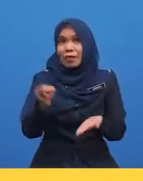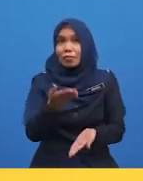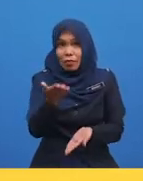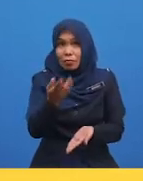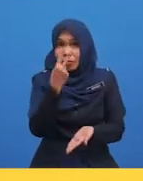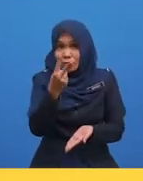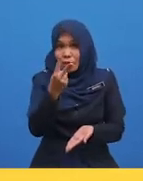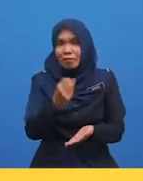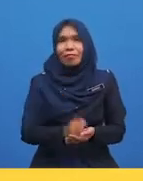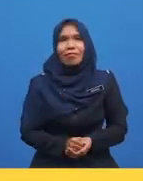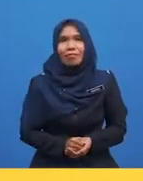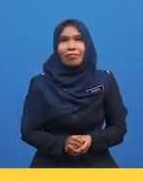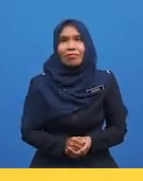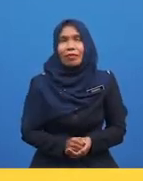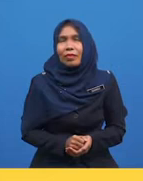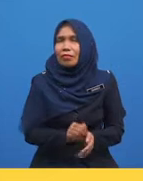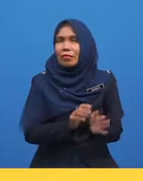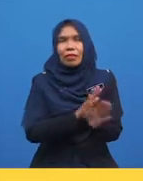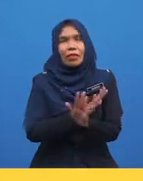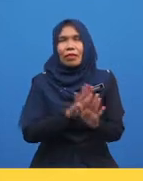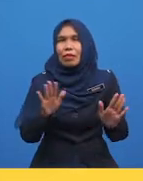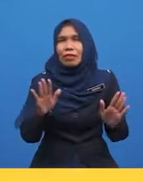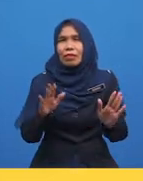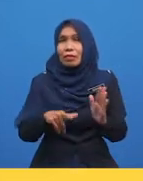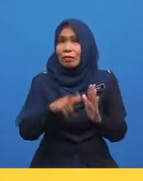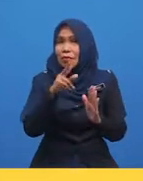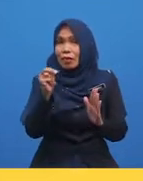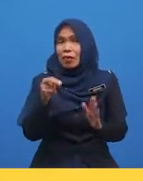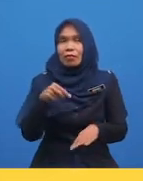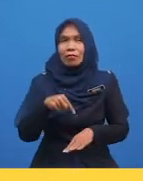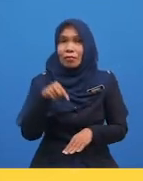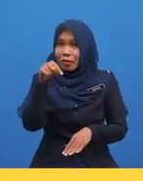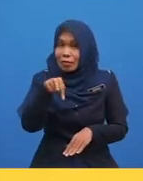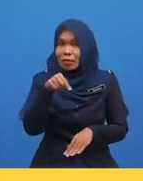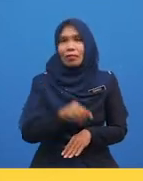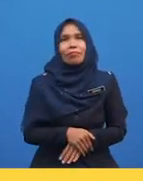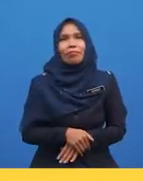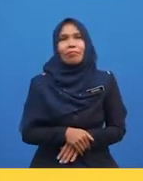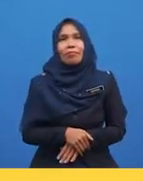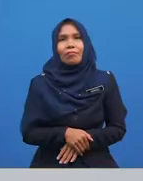atau tidak, tiada lebihan di sini mahupun